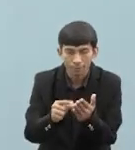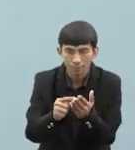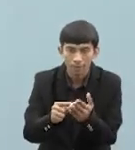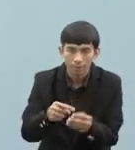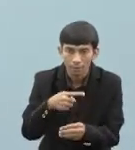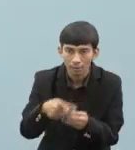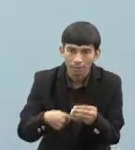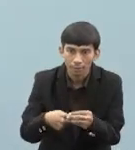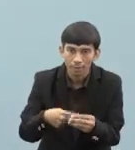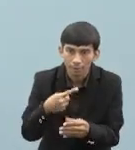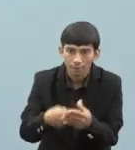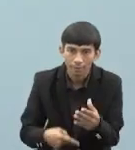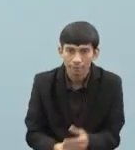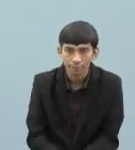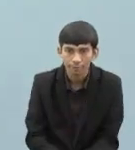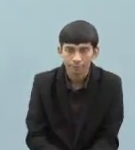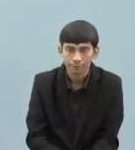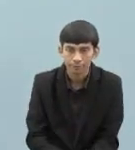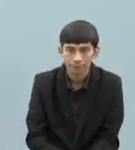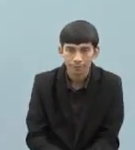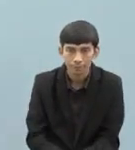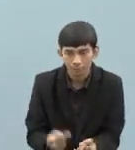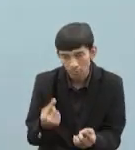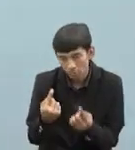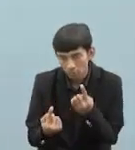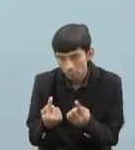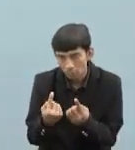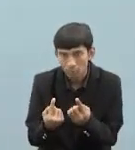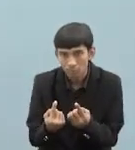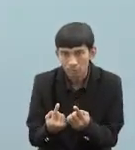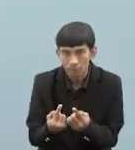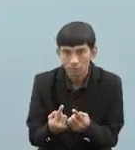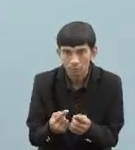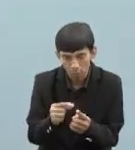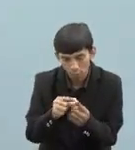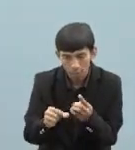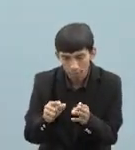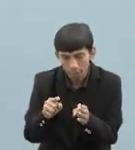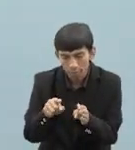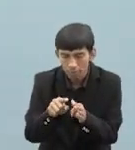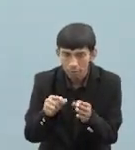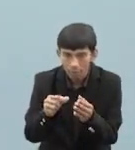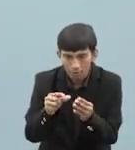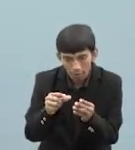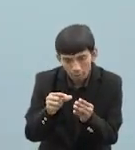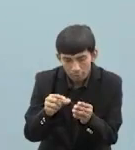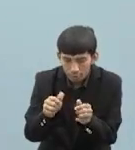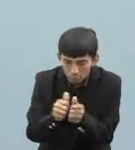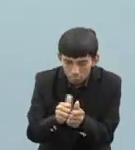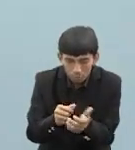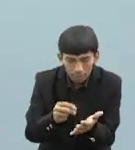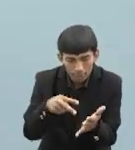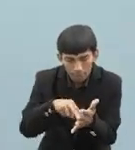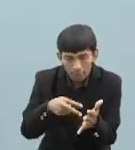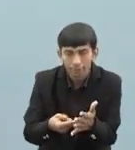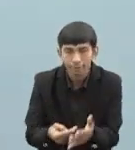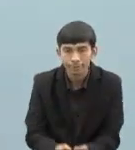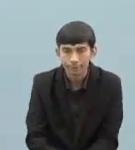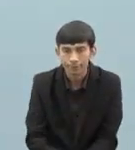Chồng nóng chương dương âm pi ấy, con mớ là con thử chát á. Tiếng chồng nóng chương chư mùi nâng ạch nơi nè. Chà.